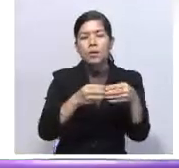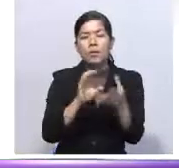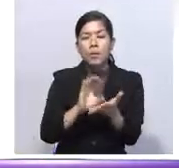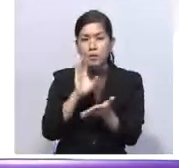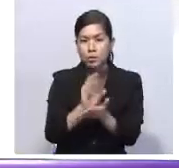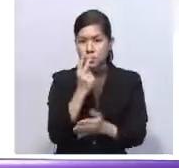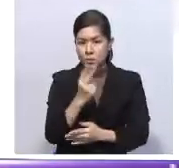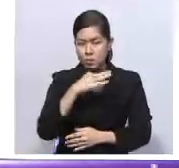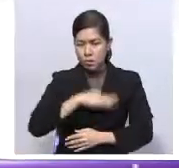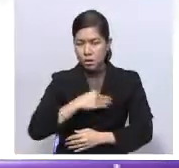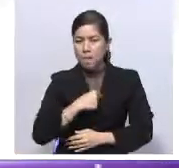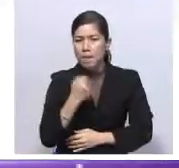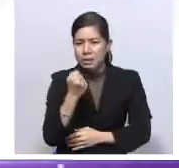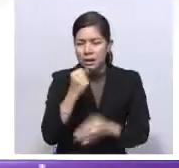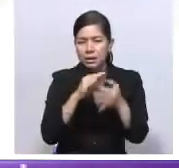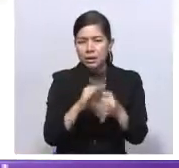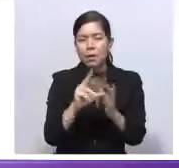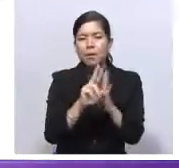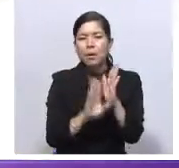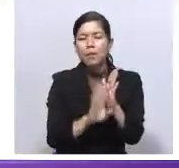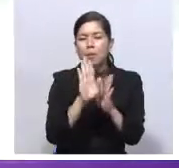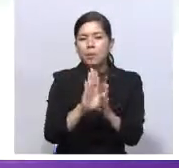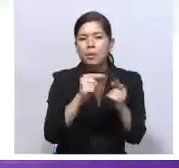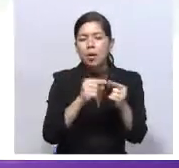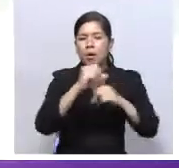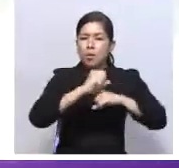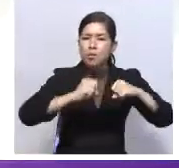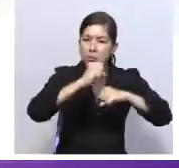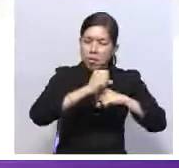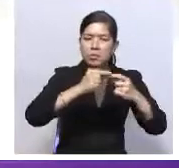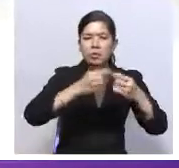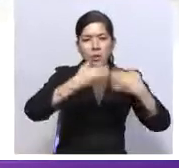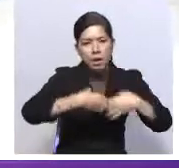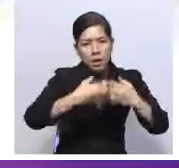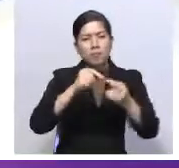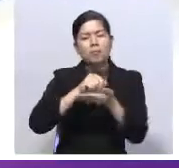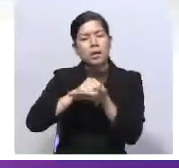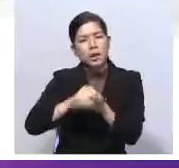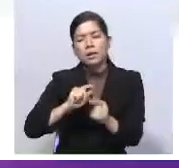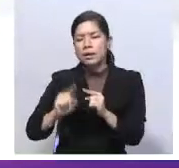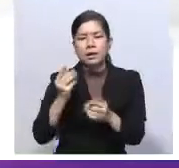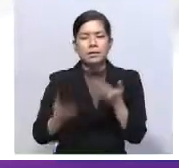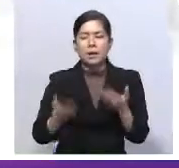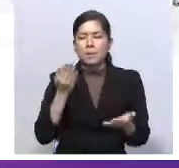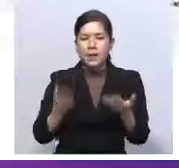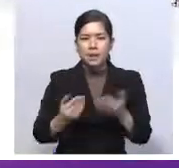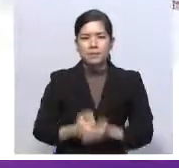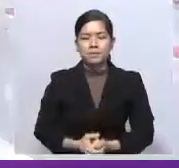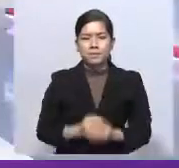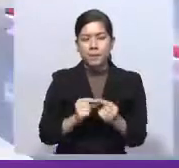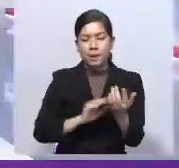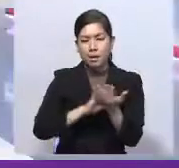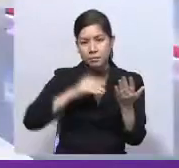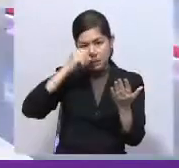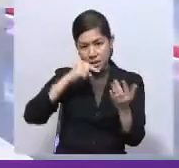จะเข้ามาลงทุนทั้งในด้านของอุตสาหกรรมรวมไปถึงธุรกิจบริการต่างๆนะครับจริงบ้านเราเนี่ยถ้าพูดถึงแรงงาน